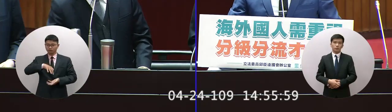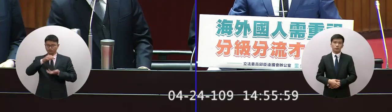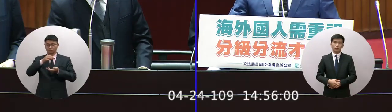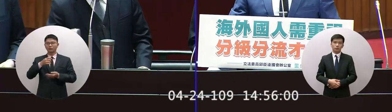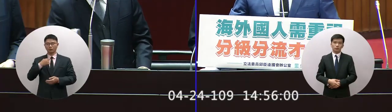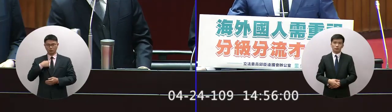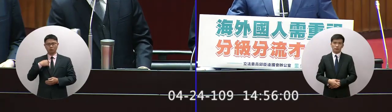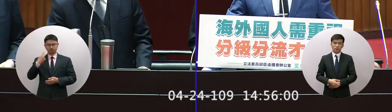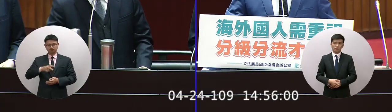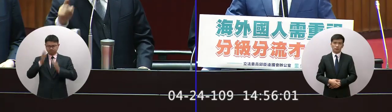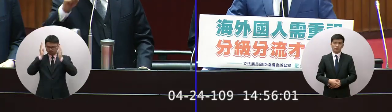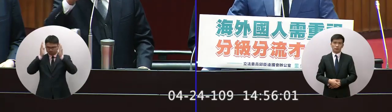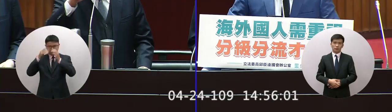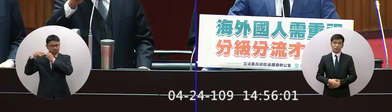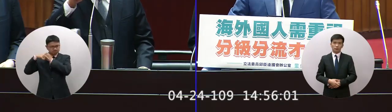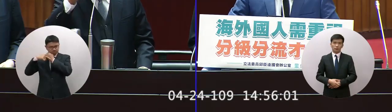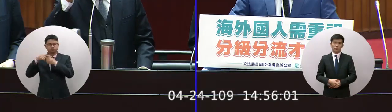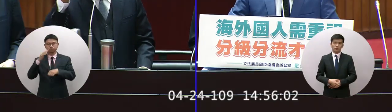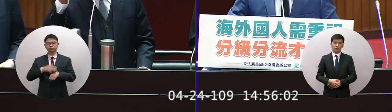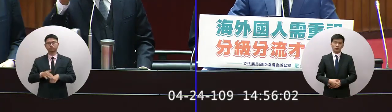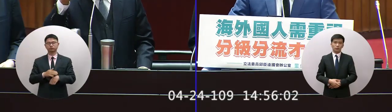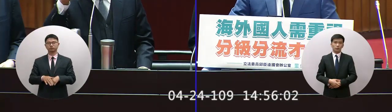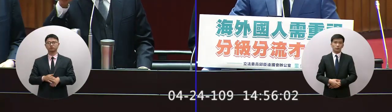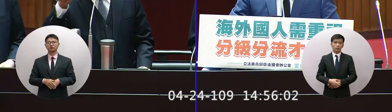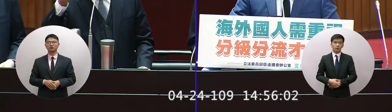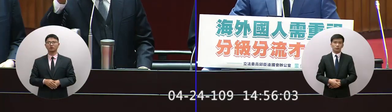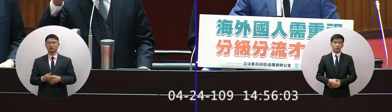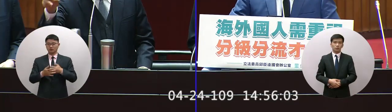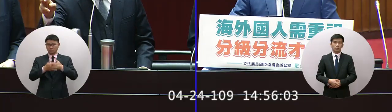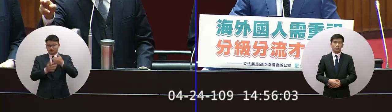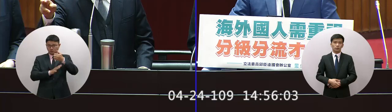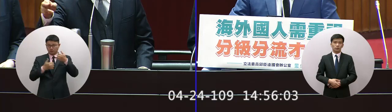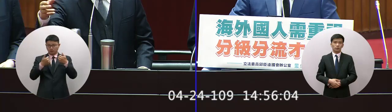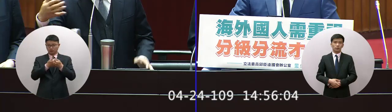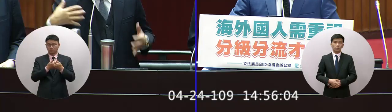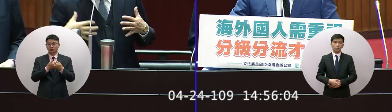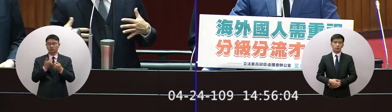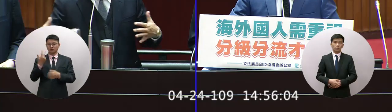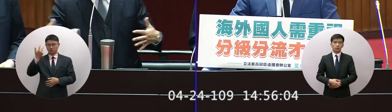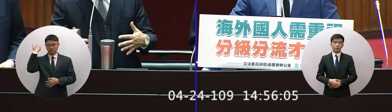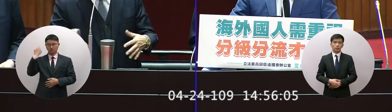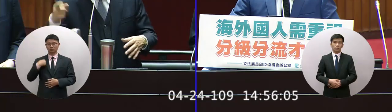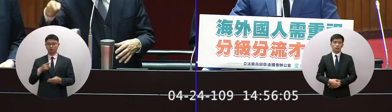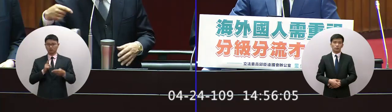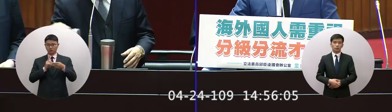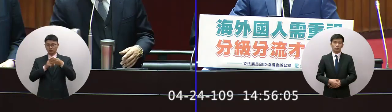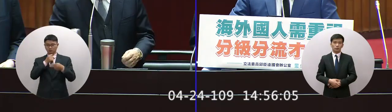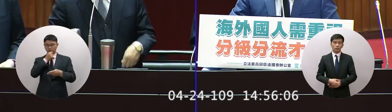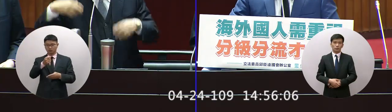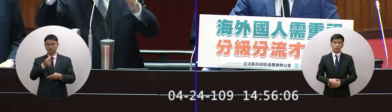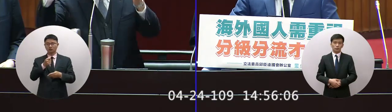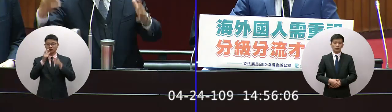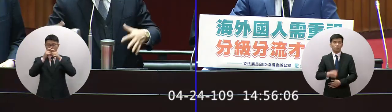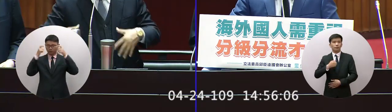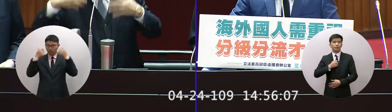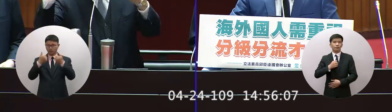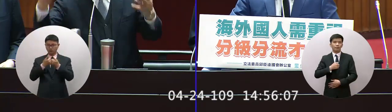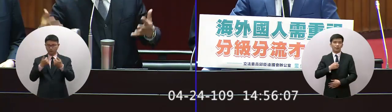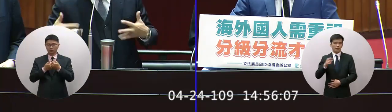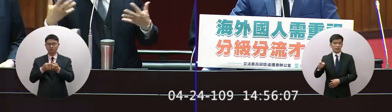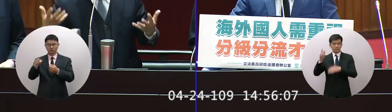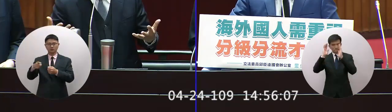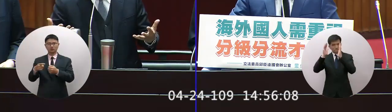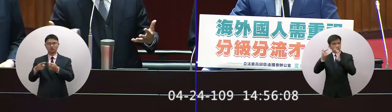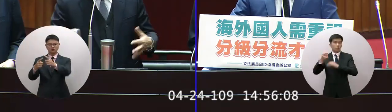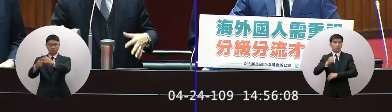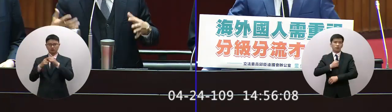来慎重考虑啦。啊，其实咯，侨委会院长顶礼拜我咧主持口罩会议又来， 我知啦，伊就拍片，